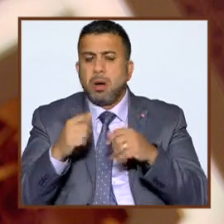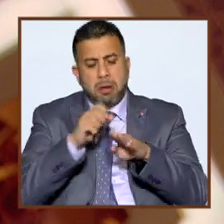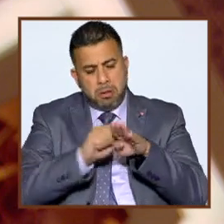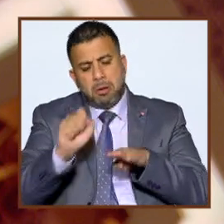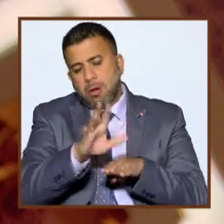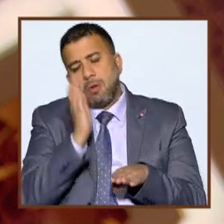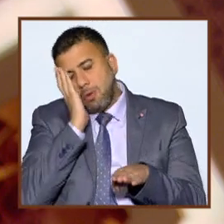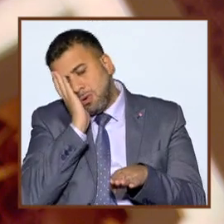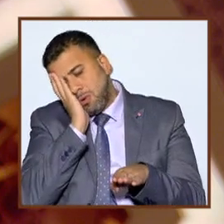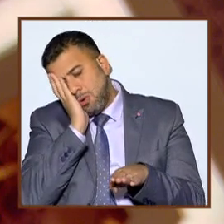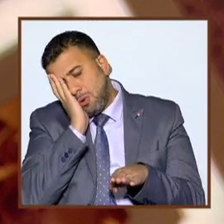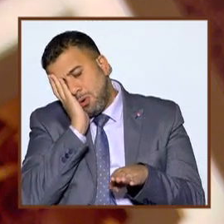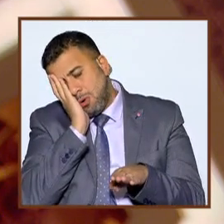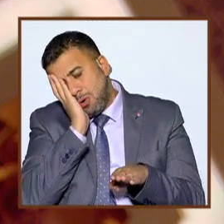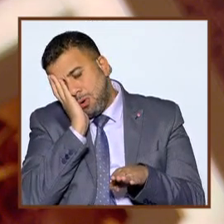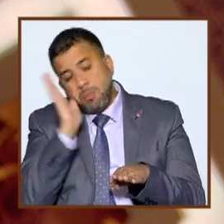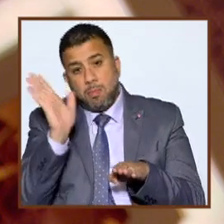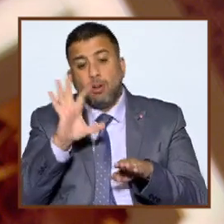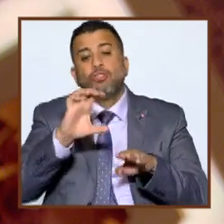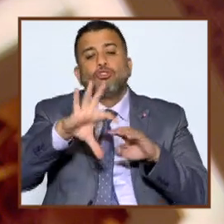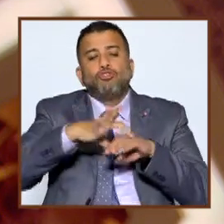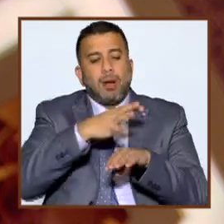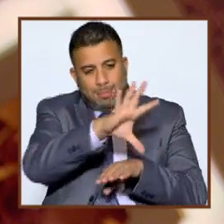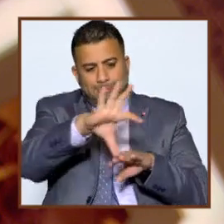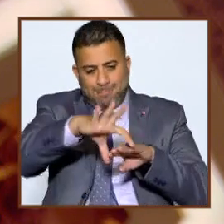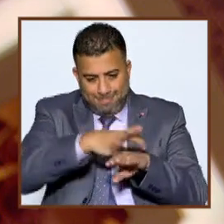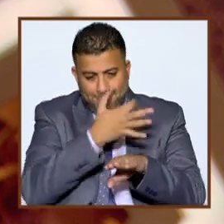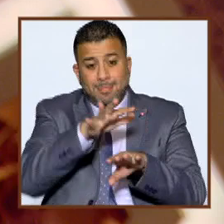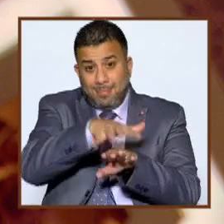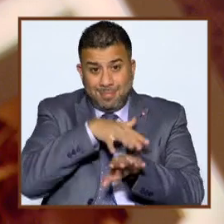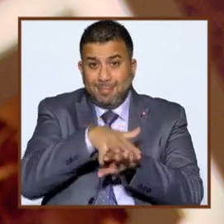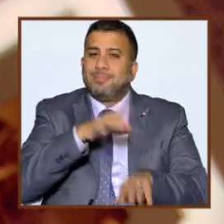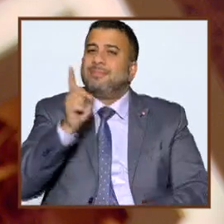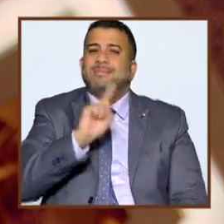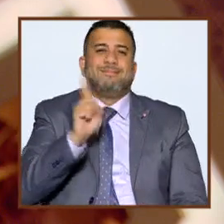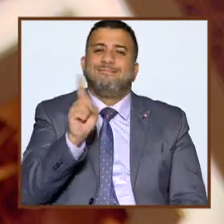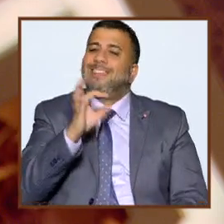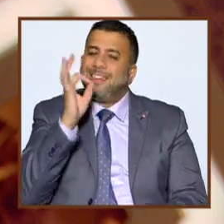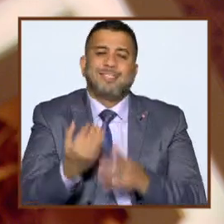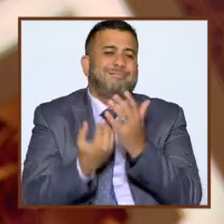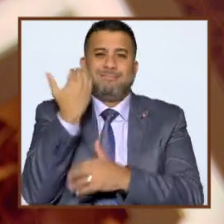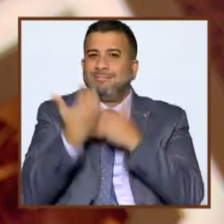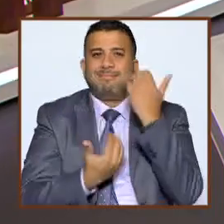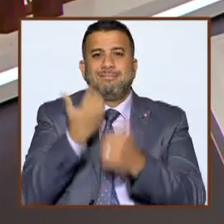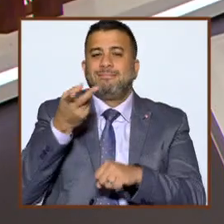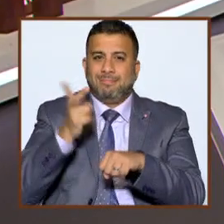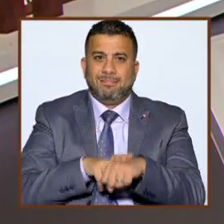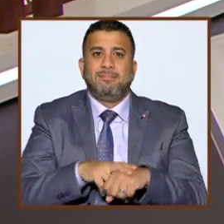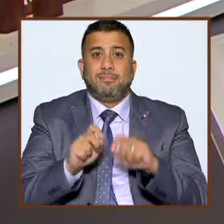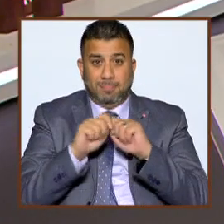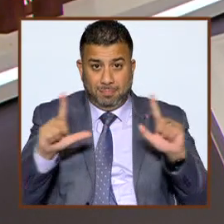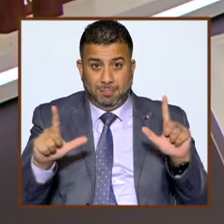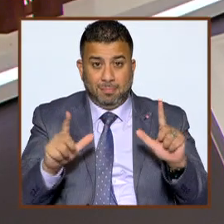استيقظ يتوضأ وضوء كامل ثم يلبس الجوربين ويبدأ يمسح عليهما مدة يوم وليلة للمقيم.